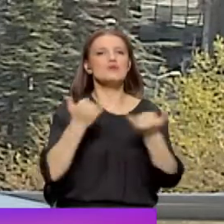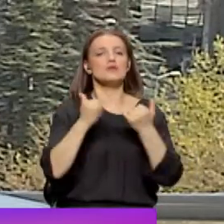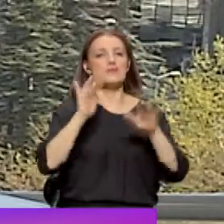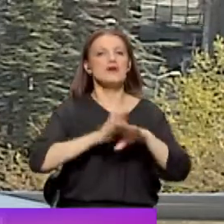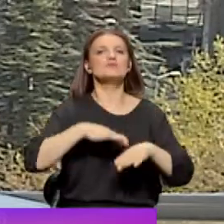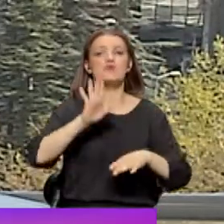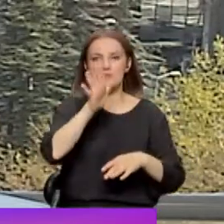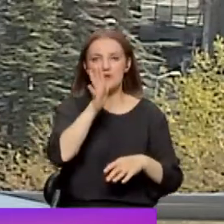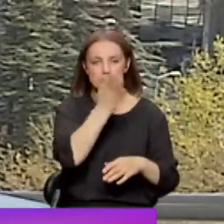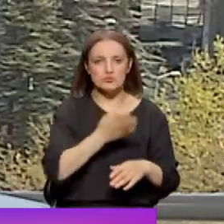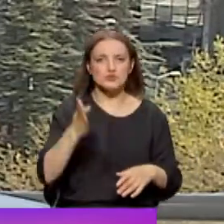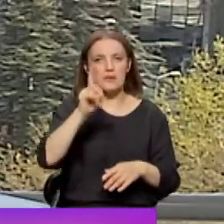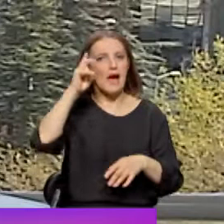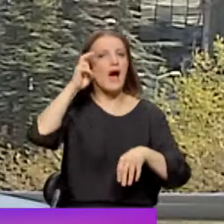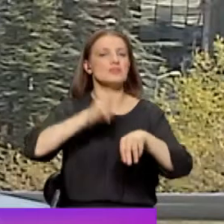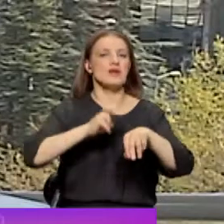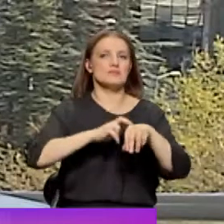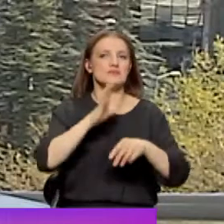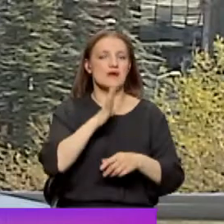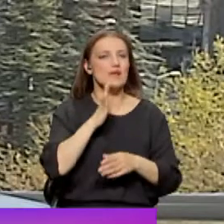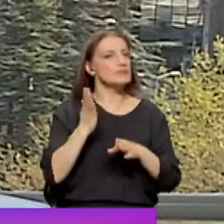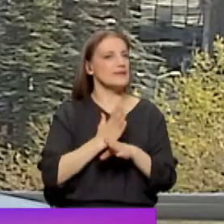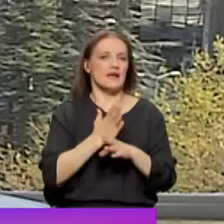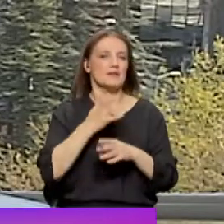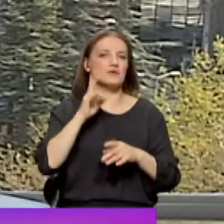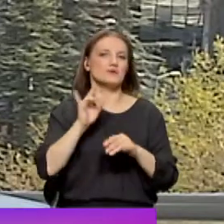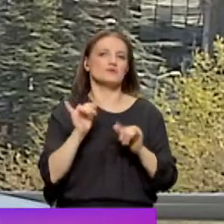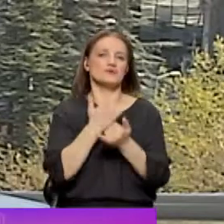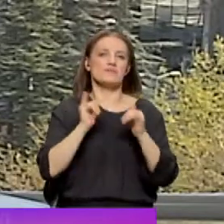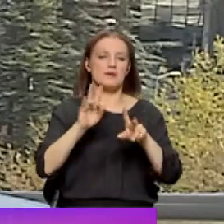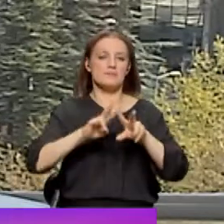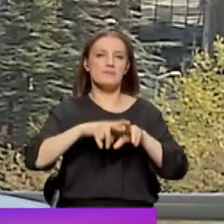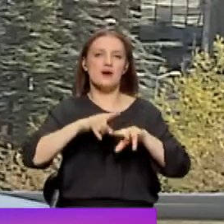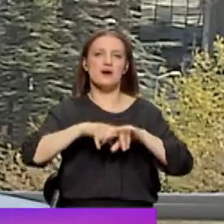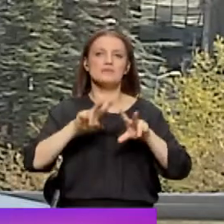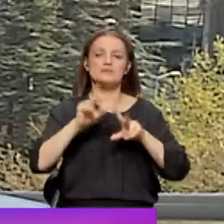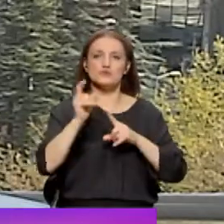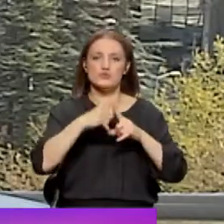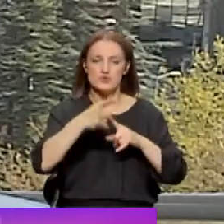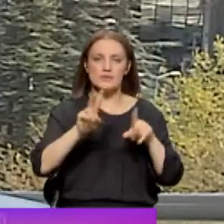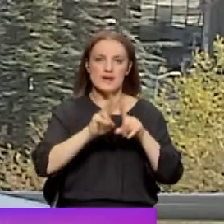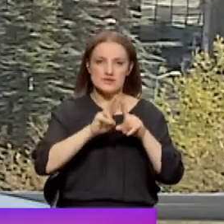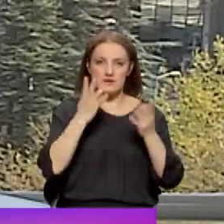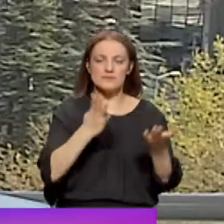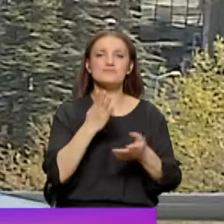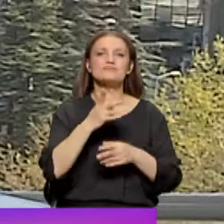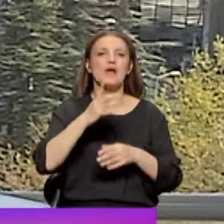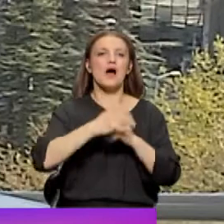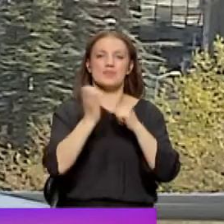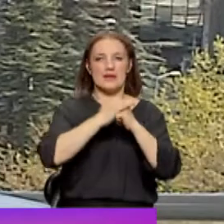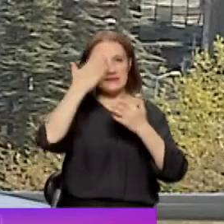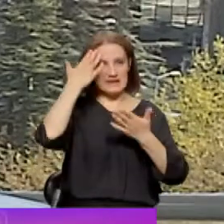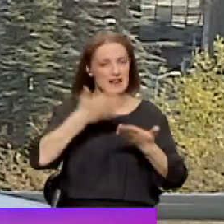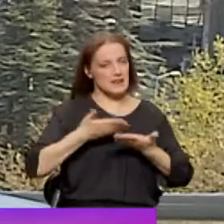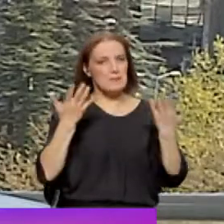bir hatırlatması var Ruhi Becen'in, acaba artık neden kutlanmıyor. Mahmut Nejat Yavuz günaydınlar, Antalya'ya